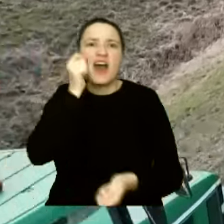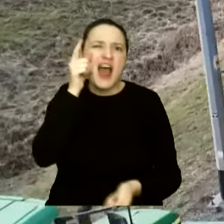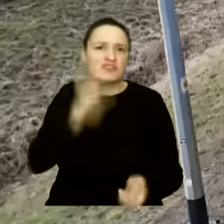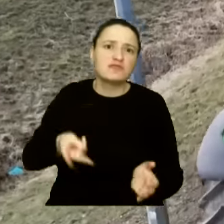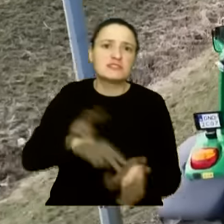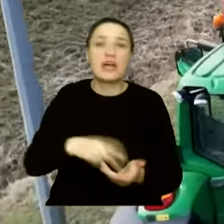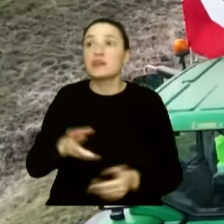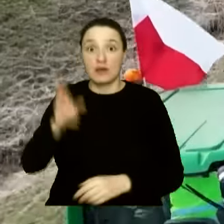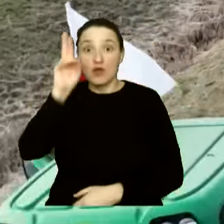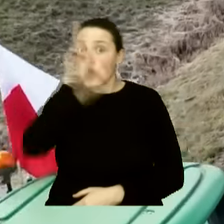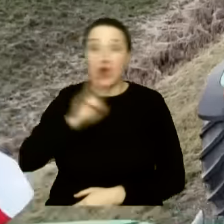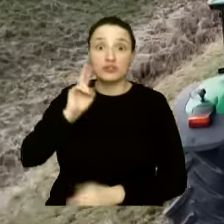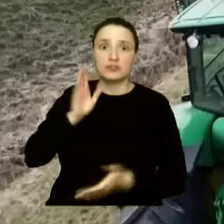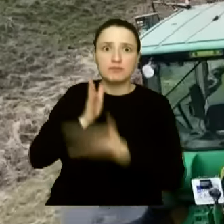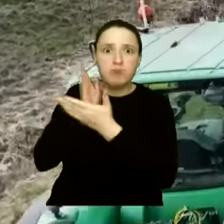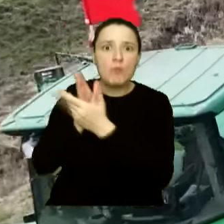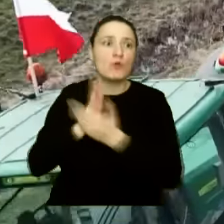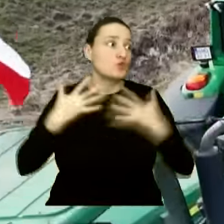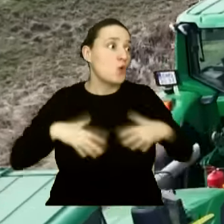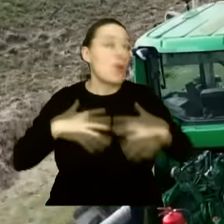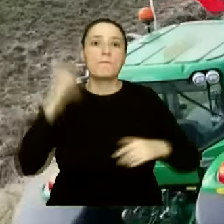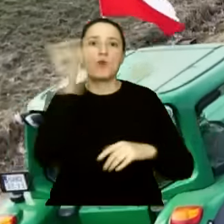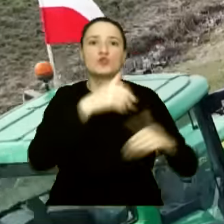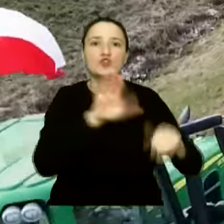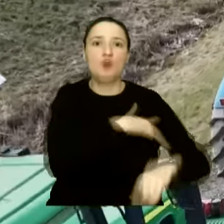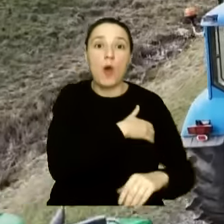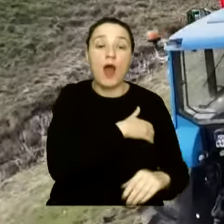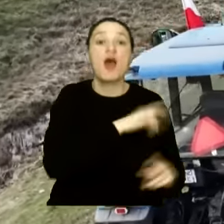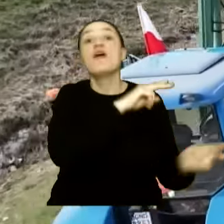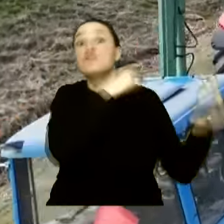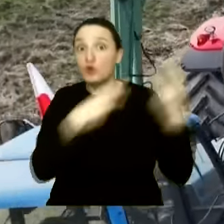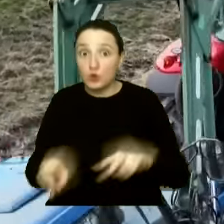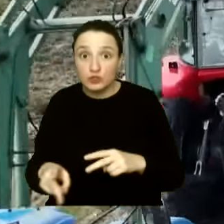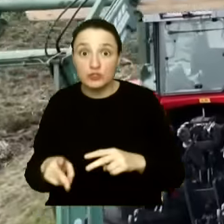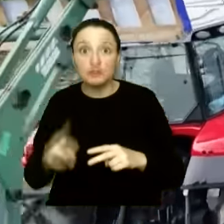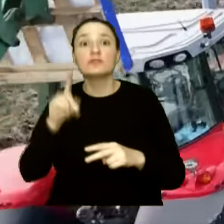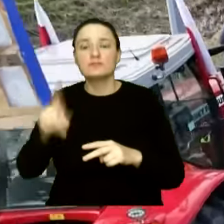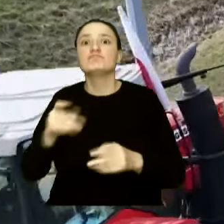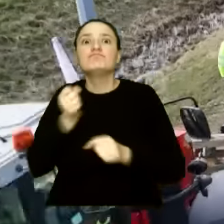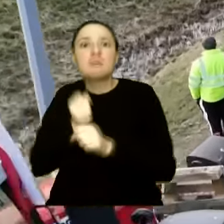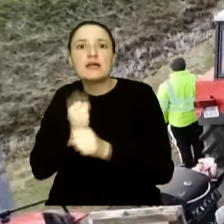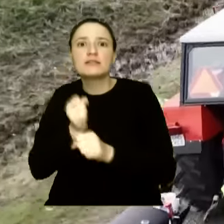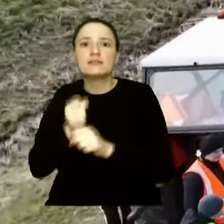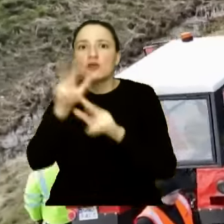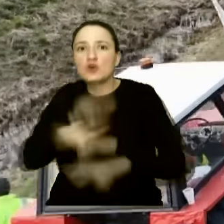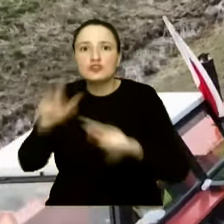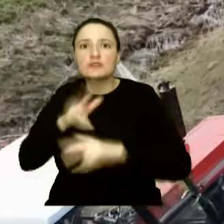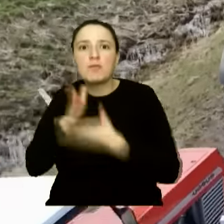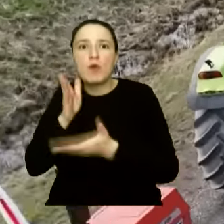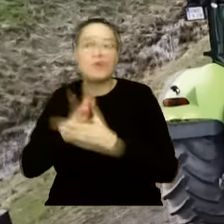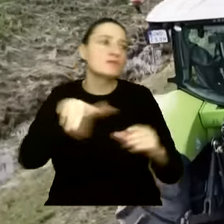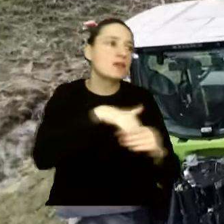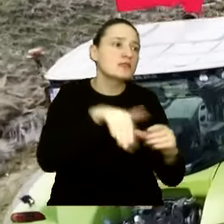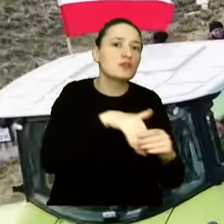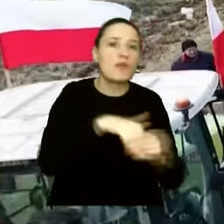w gospodarstwie, wykąpać się, iść do szkoły. Przyjść, dokończyć znowuż z rodziną jakąś pracę, odrobić lekcje i